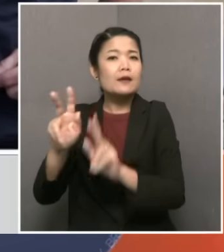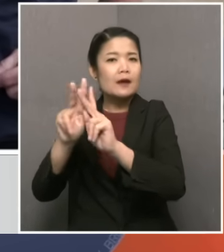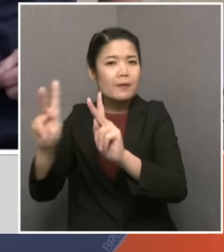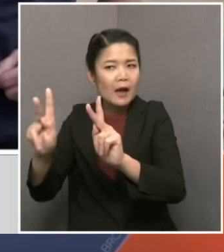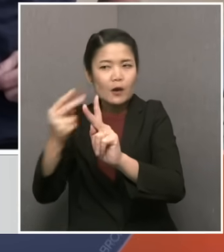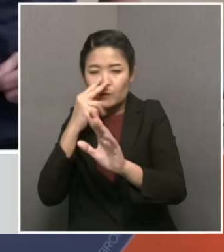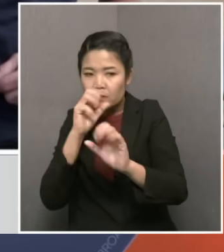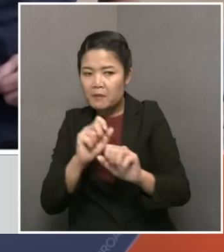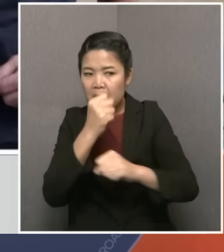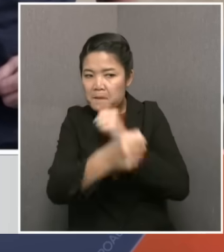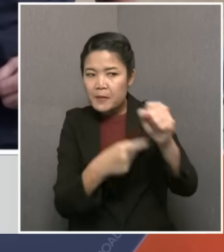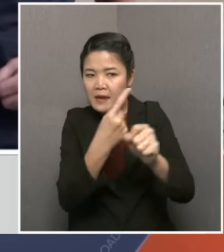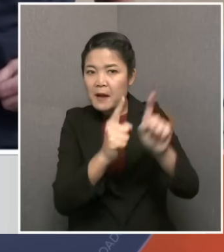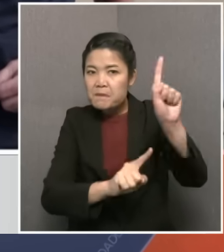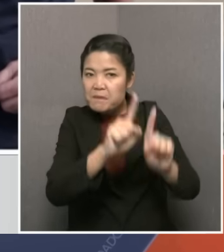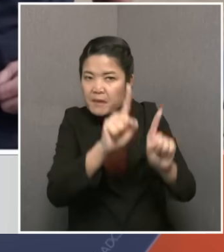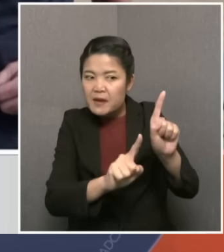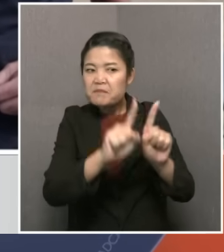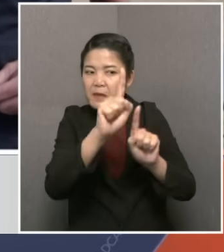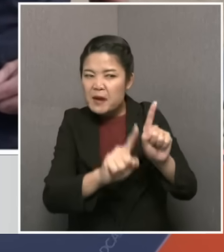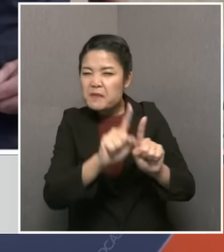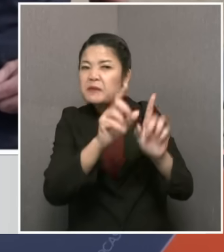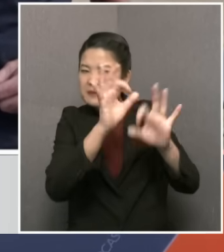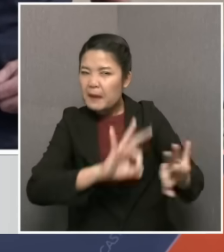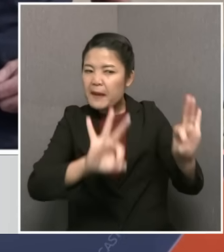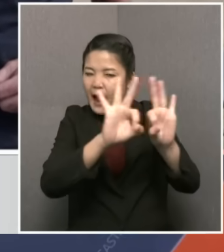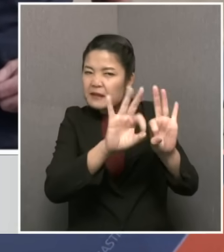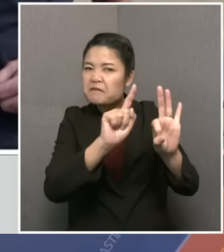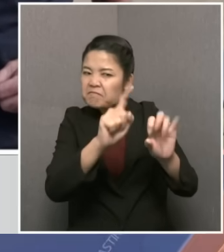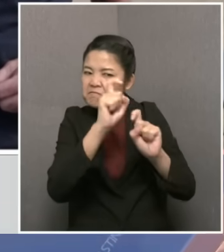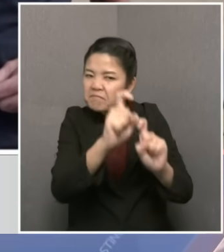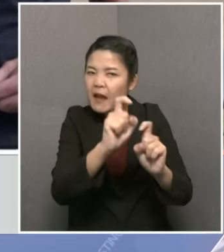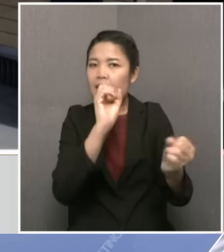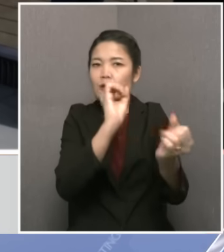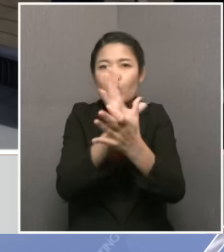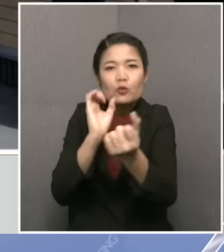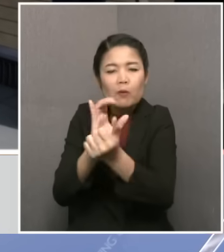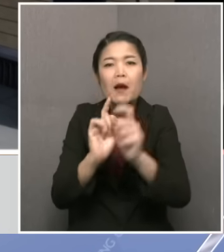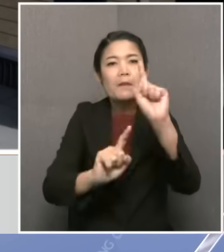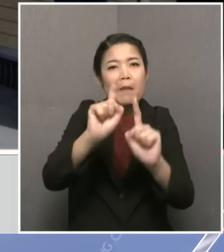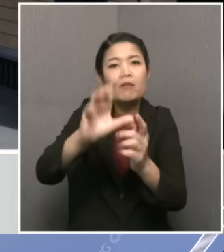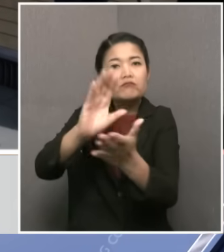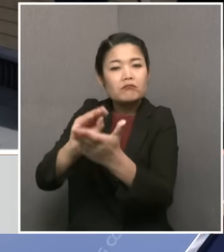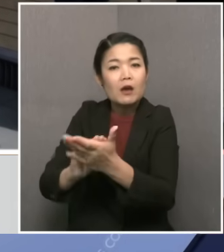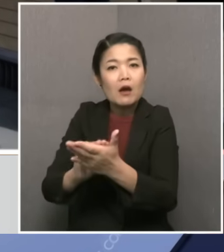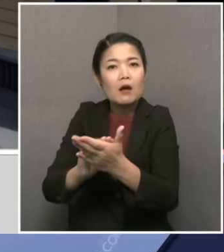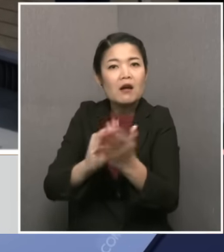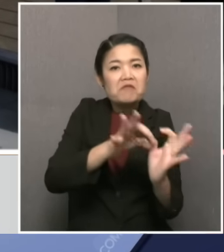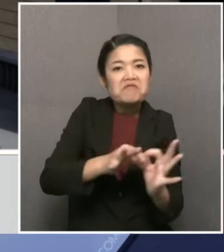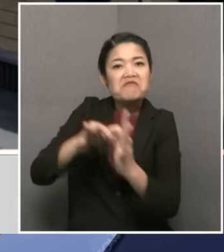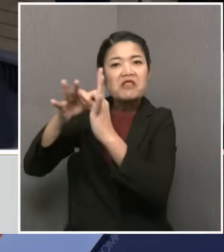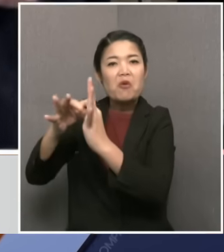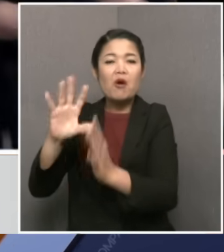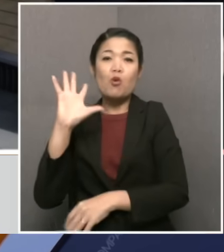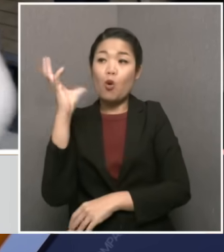ต่ละปีว่าอะไรที่เป็น Hot Topics นะอะไรที่มันเป็นภัยคุกคามนะอะไรที่มันพูดง่ายจะทำให้โลกเนี่ยมีแน